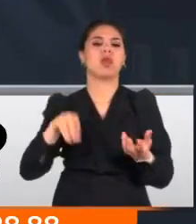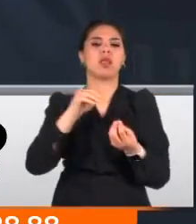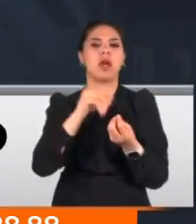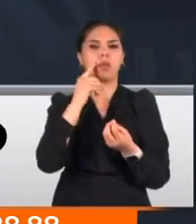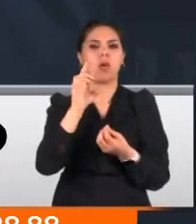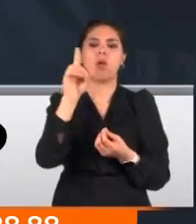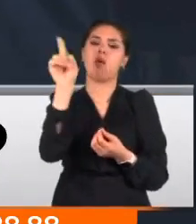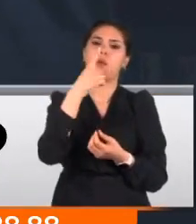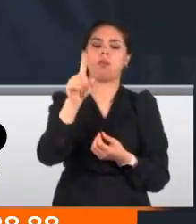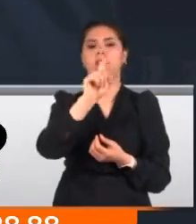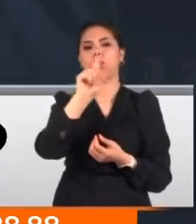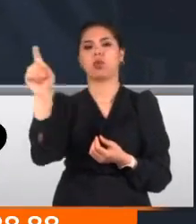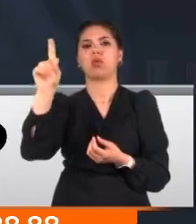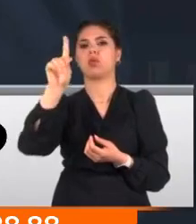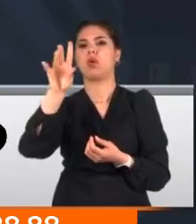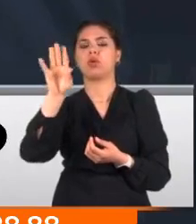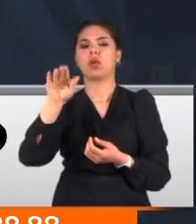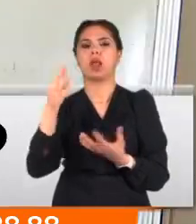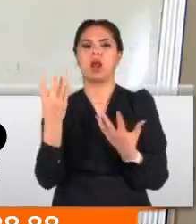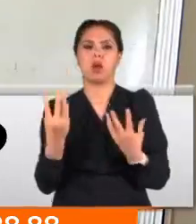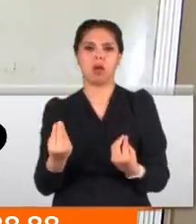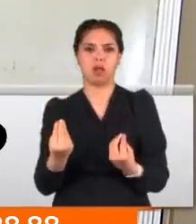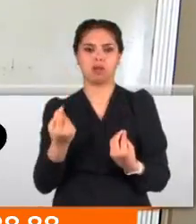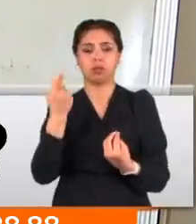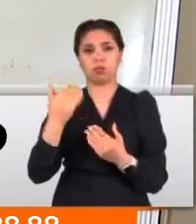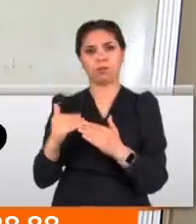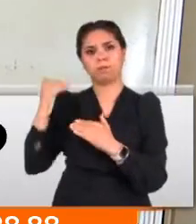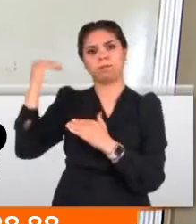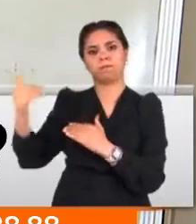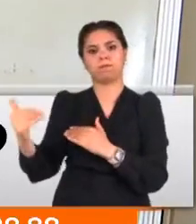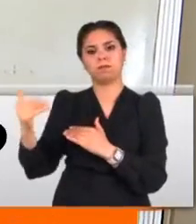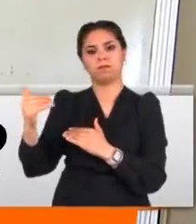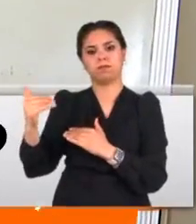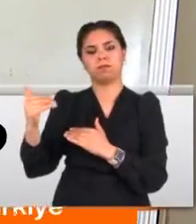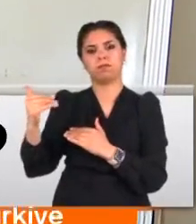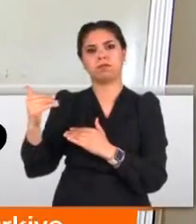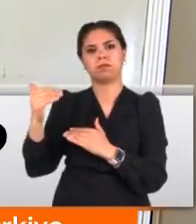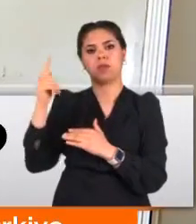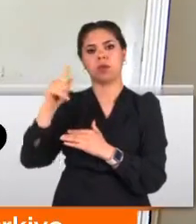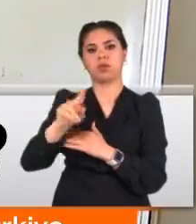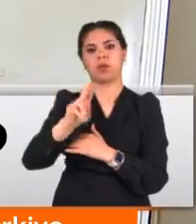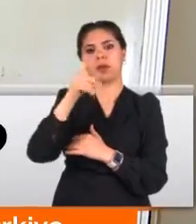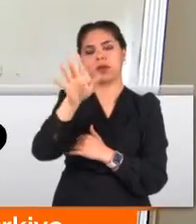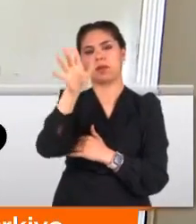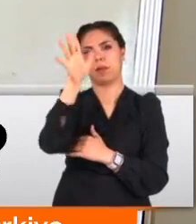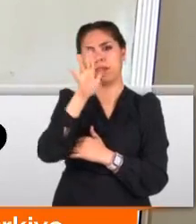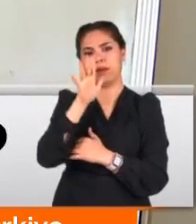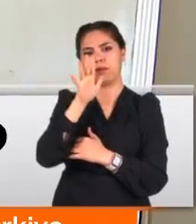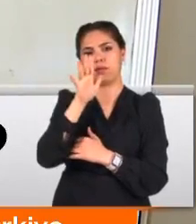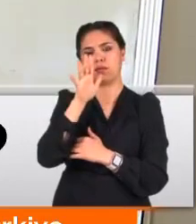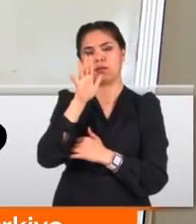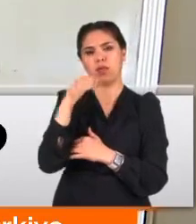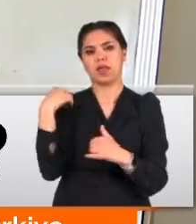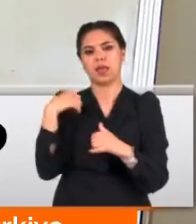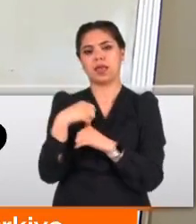eklenmesiyle 10.914 liraya yükselecek. Bunun dışında yine taban maaş artışı olabilir. 7.500 liranın